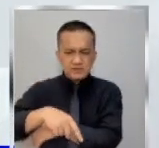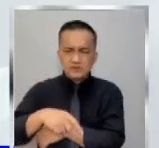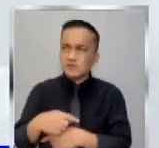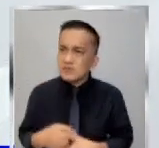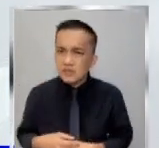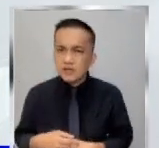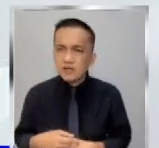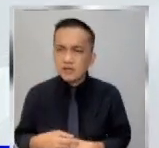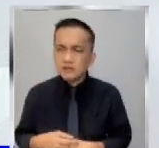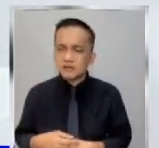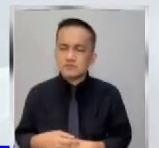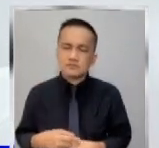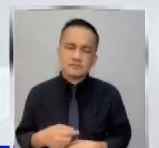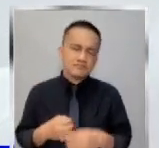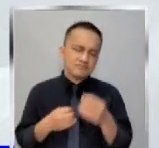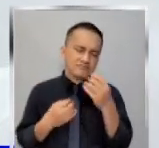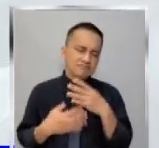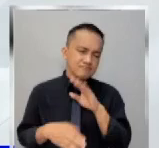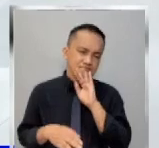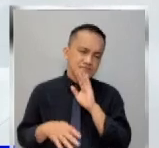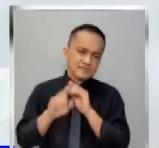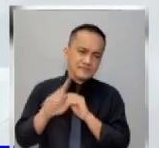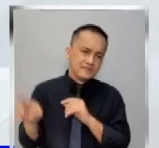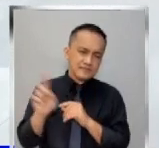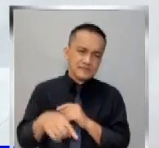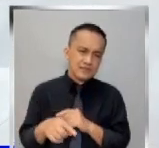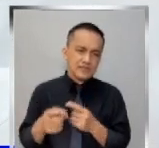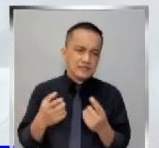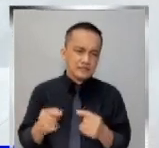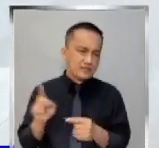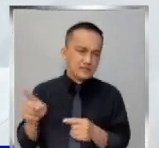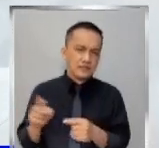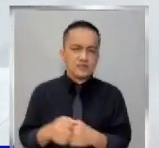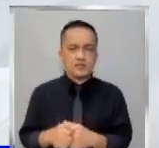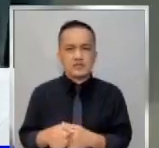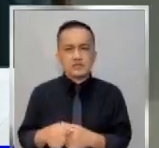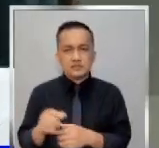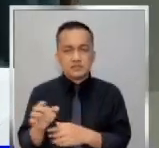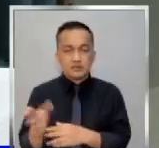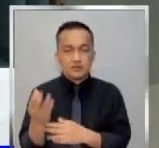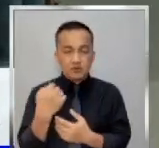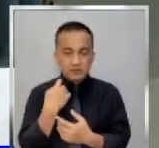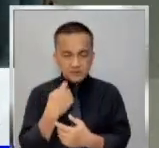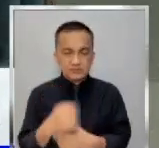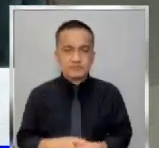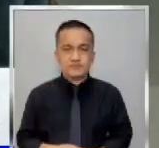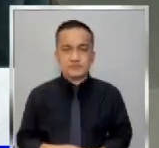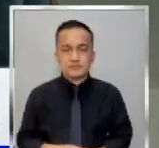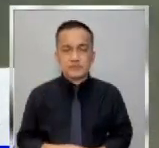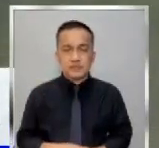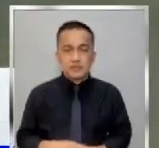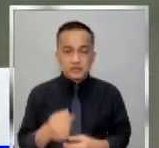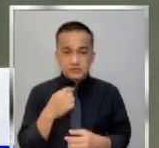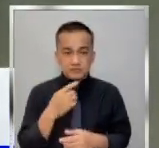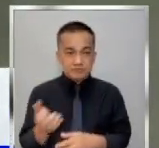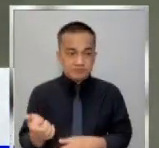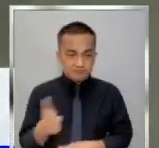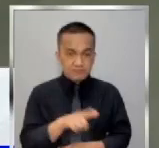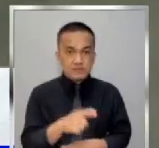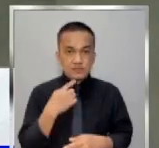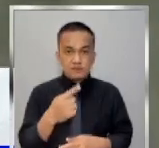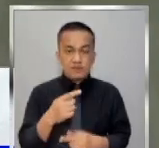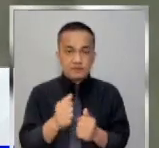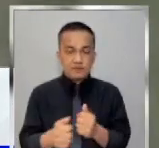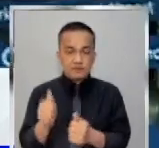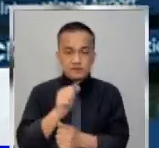then kinuha na lang nila ng 11 o'clock this morning. Ayon sa pamunuan ng Clark International Airport, maayos ang sistema ngayong